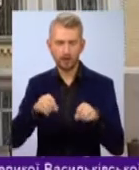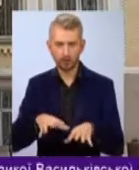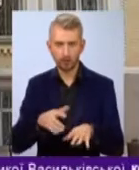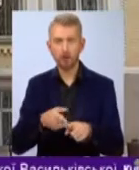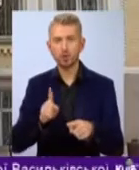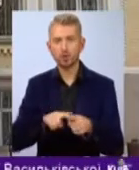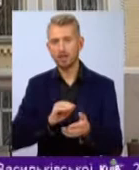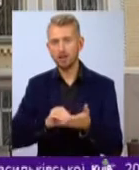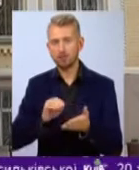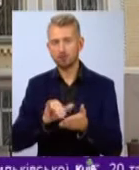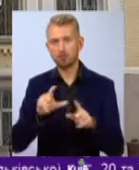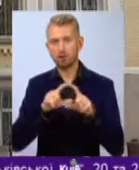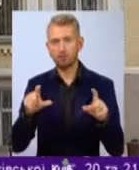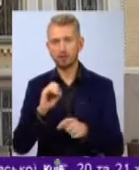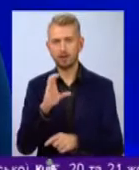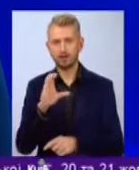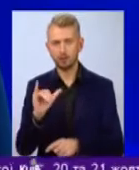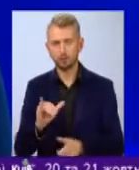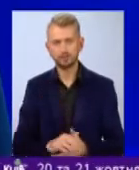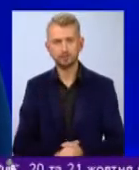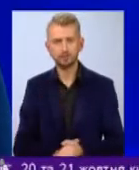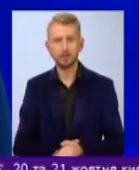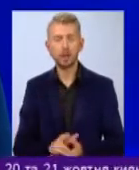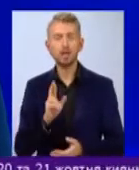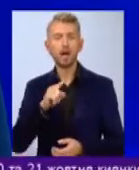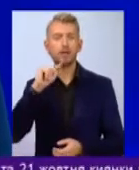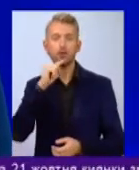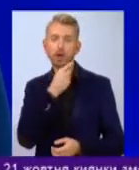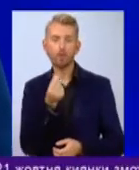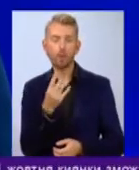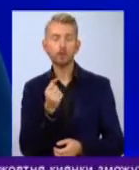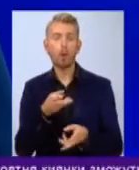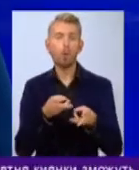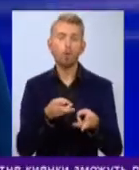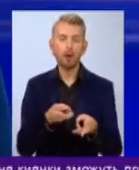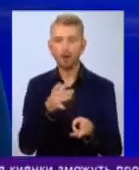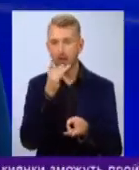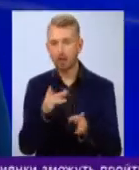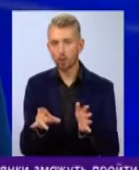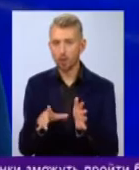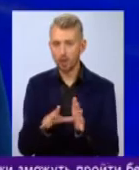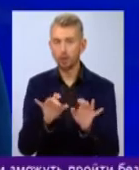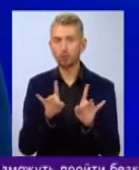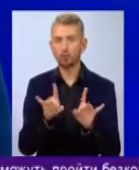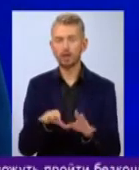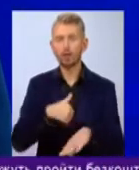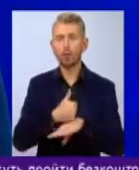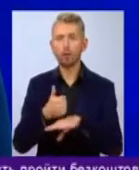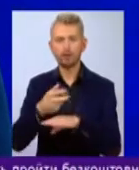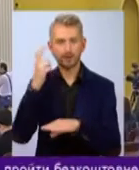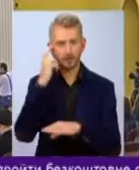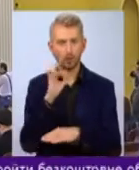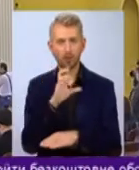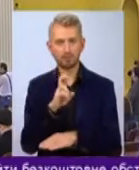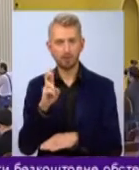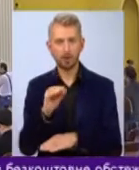прес-релізі компанії СУ. Як заощаджувати кошти на опалення та електроенергії, розповідали голови столичних ОСББ